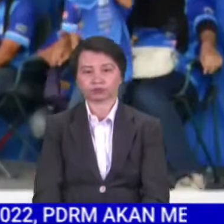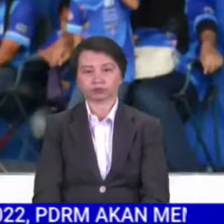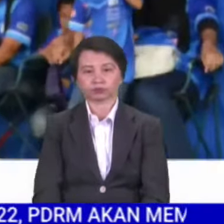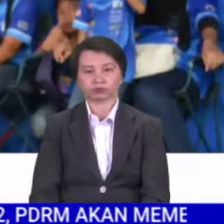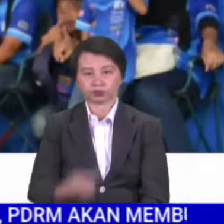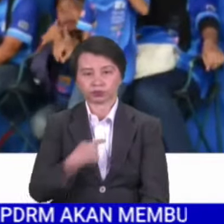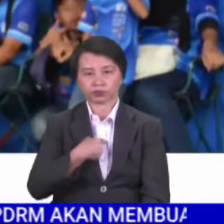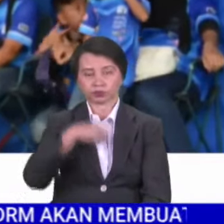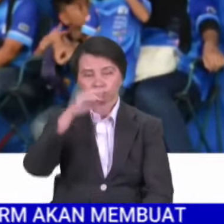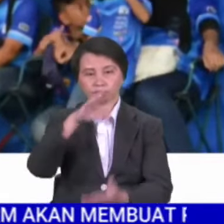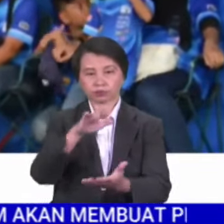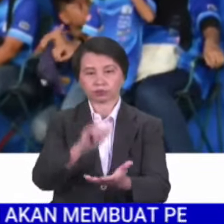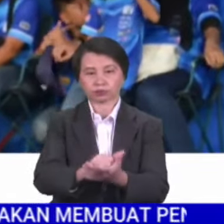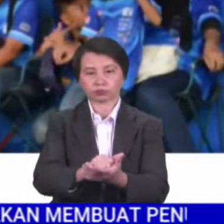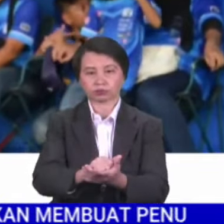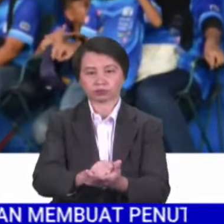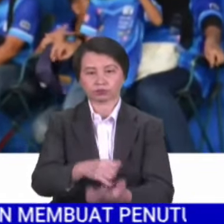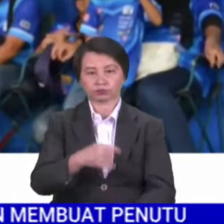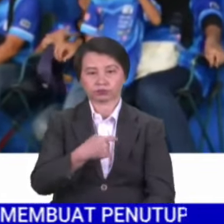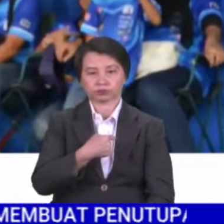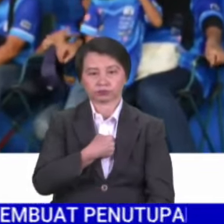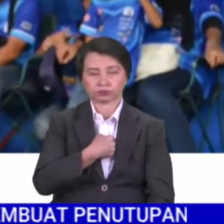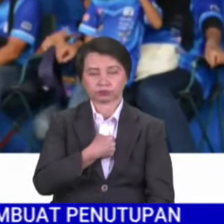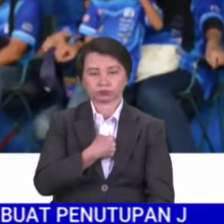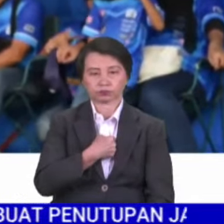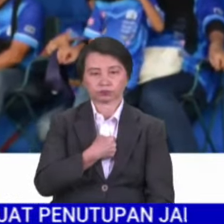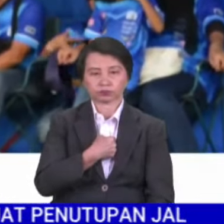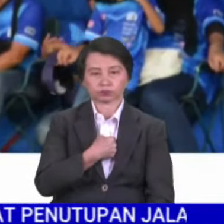dan saya